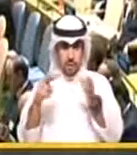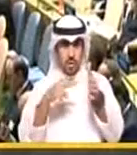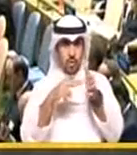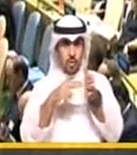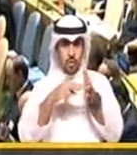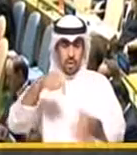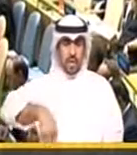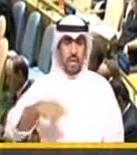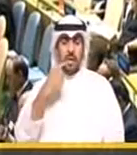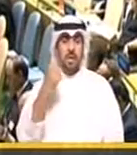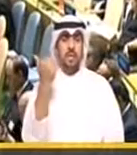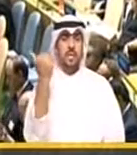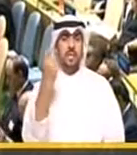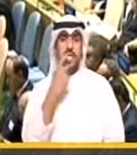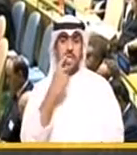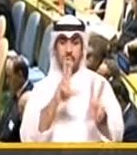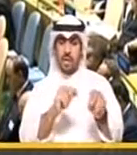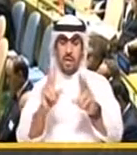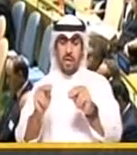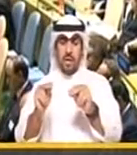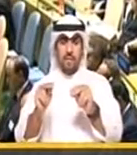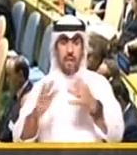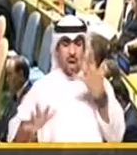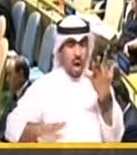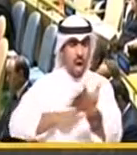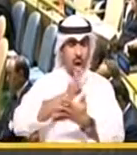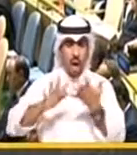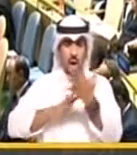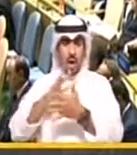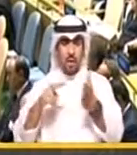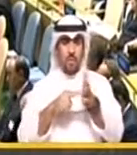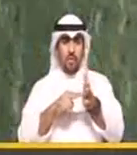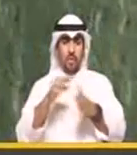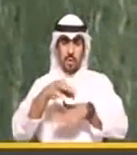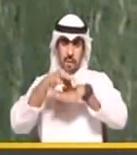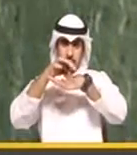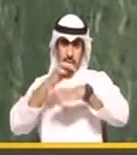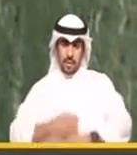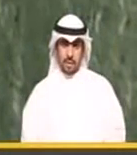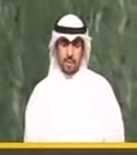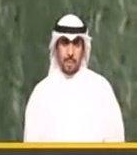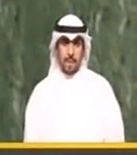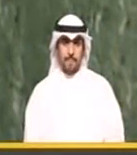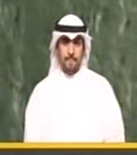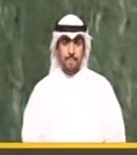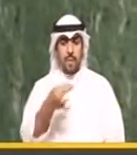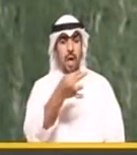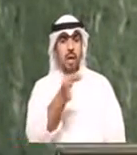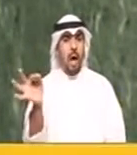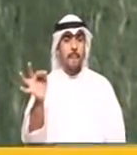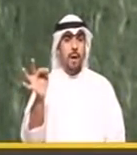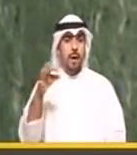السادس وما وصلت اليه الاوضاع من تدهور خطير في الوضع الانساني في كافه انحاء سوريا